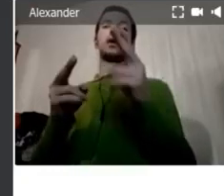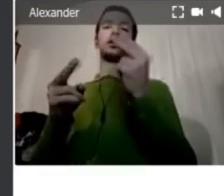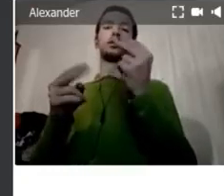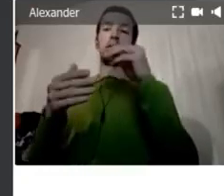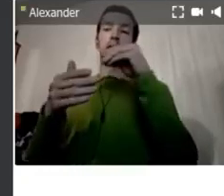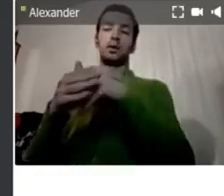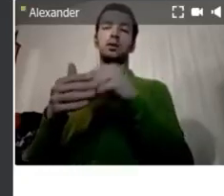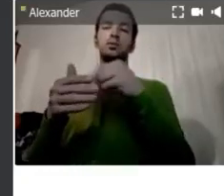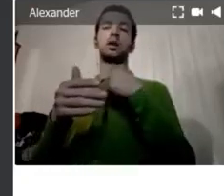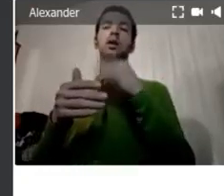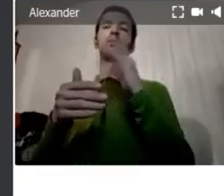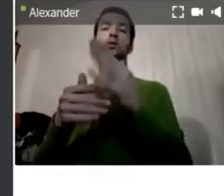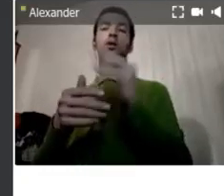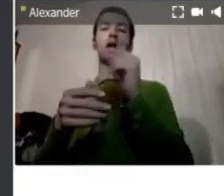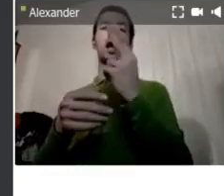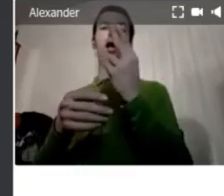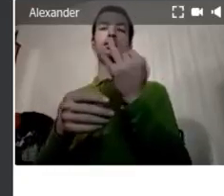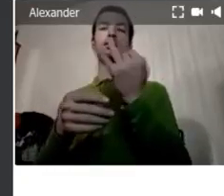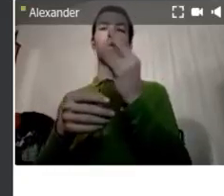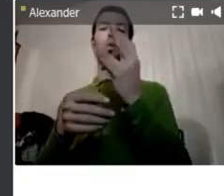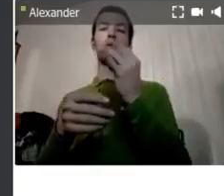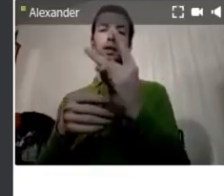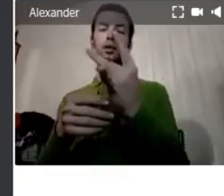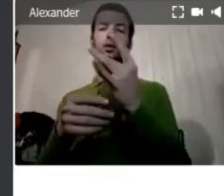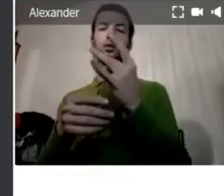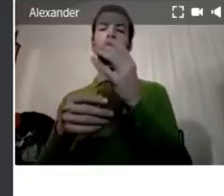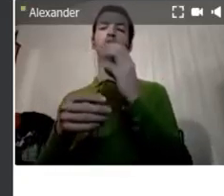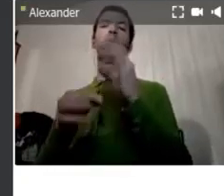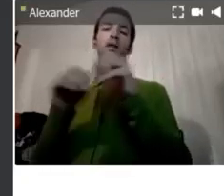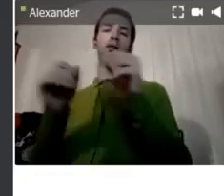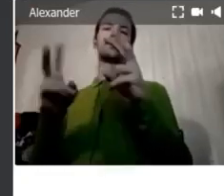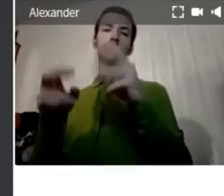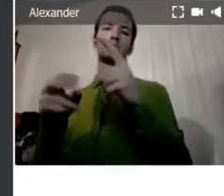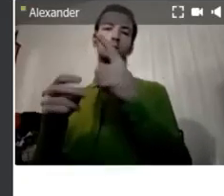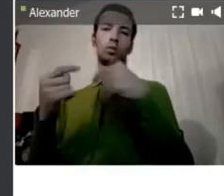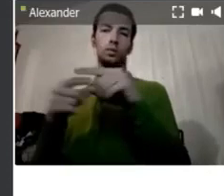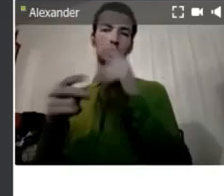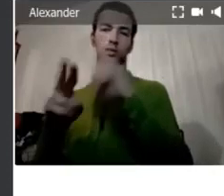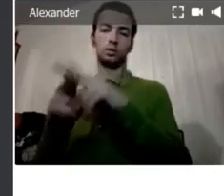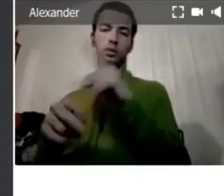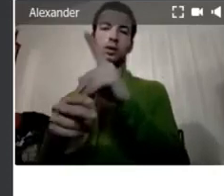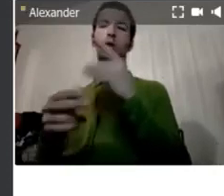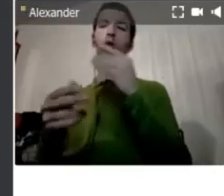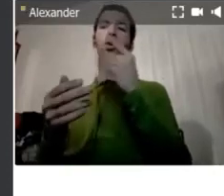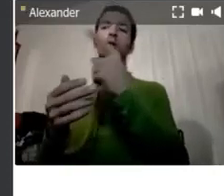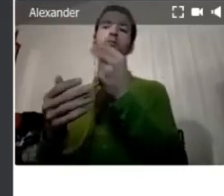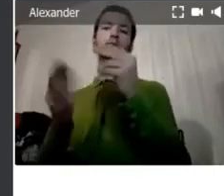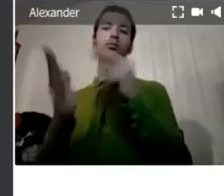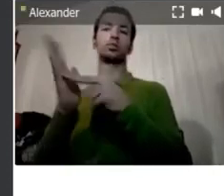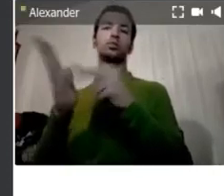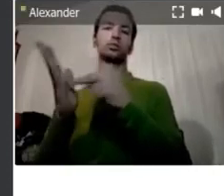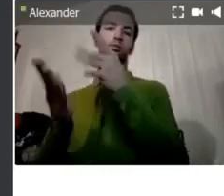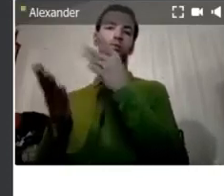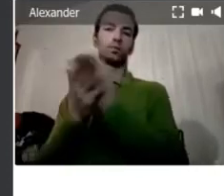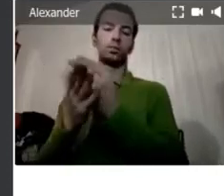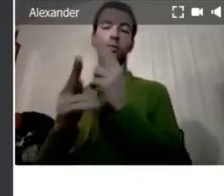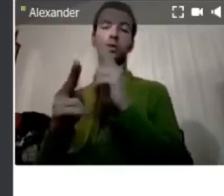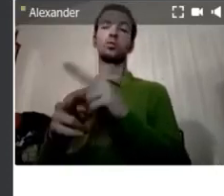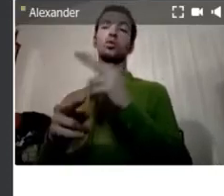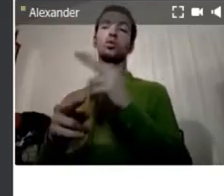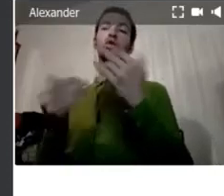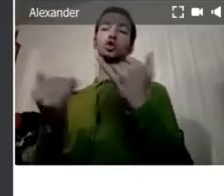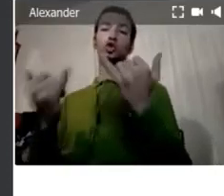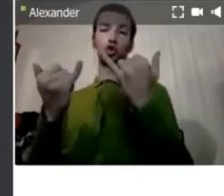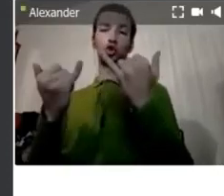может быть, такое грубое слово, разделение вот этого пирога, который стоит 850 миллионов, и какой кусочек от